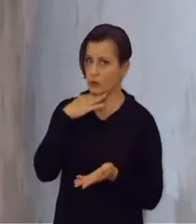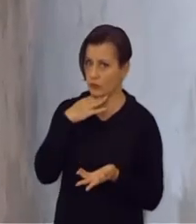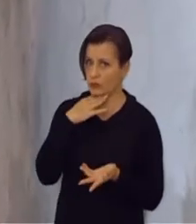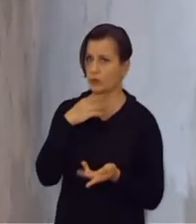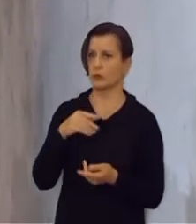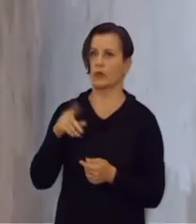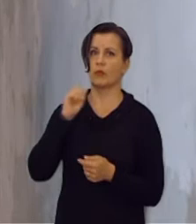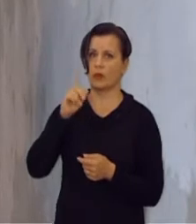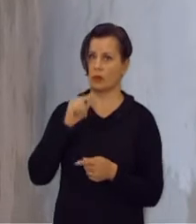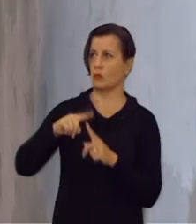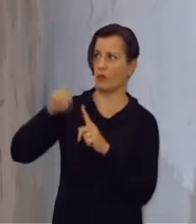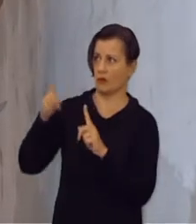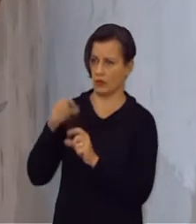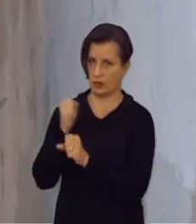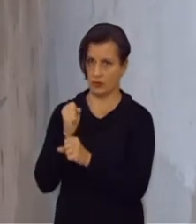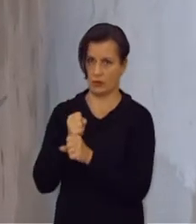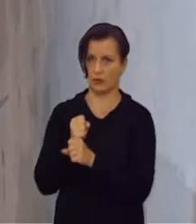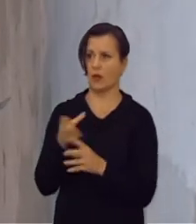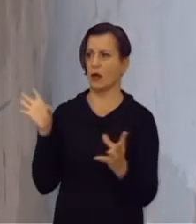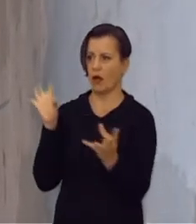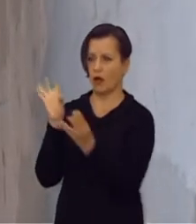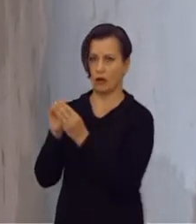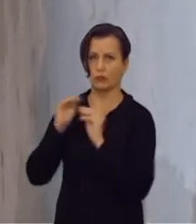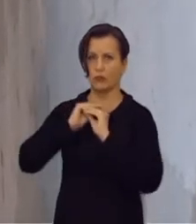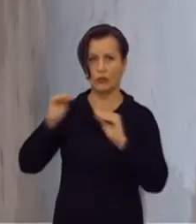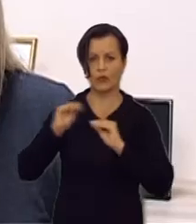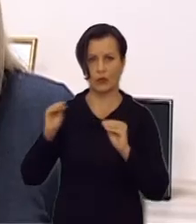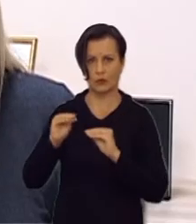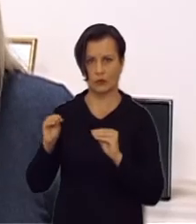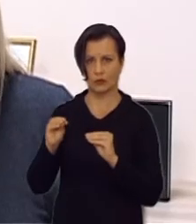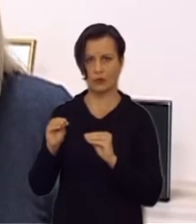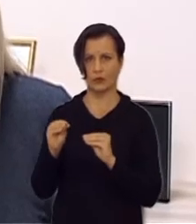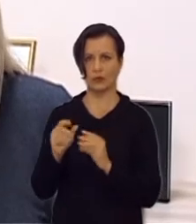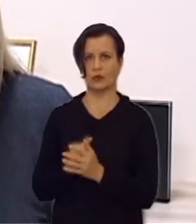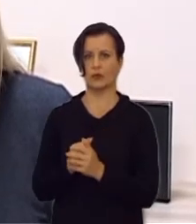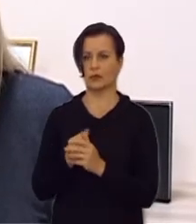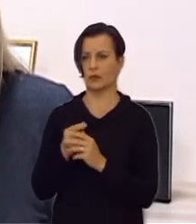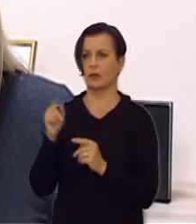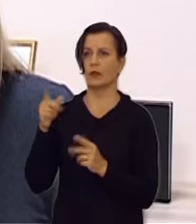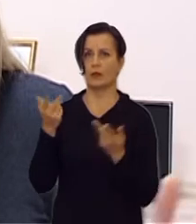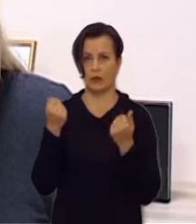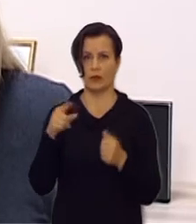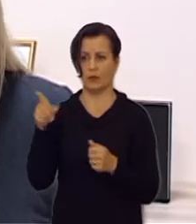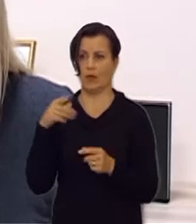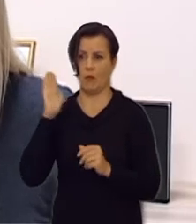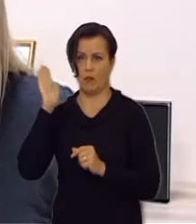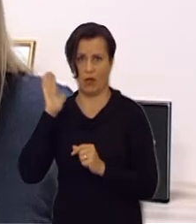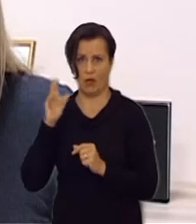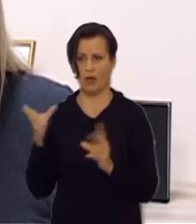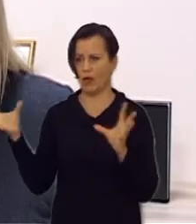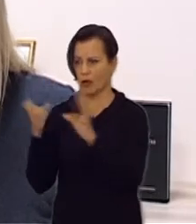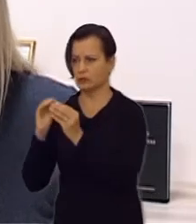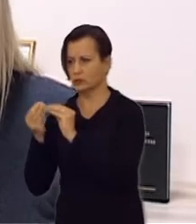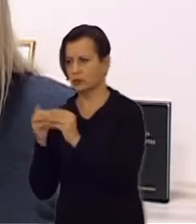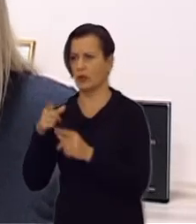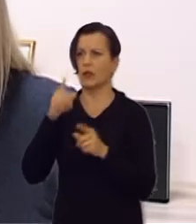pakankamai tvarkingai dirba vaikinai, visada būna kartu su jais mokytoje. Aišku, jie turi derinti tą darbą su savo pamokom,